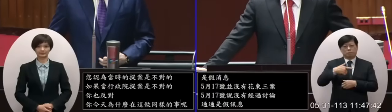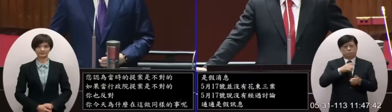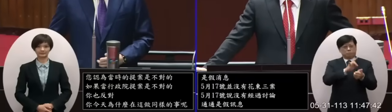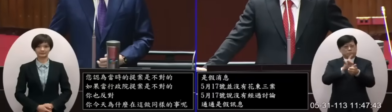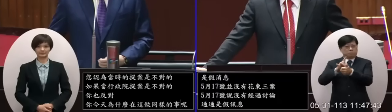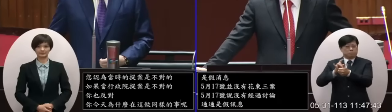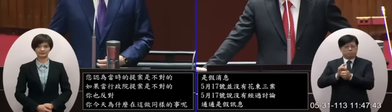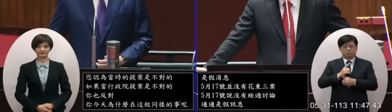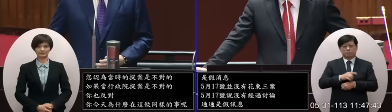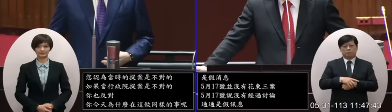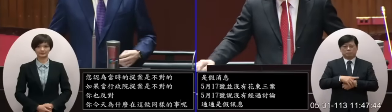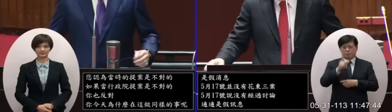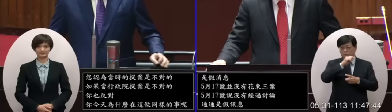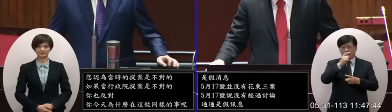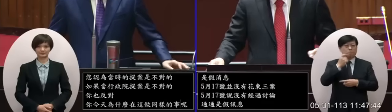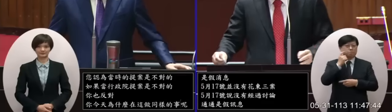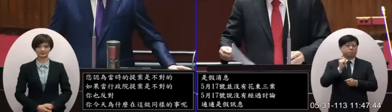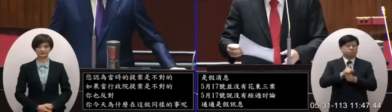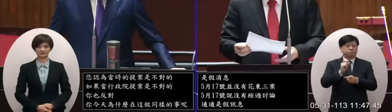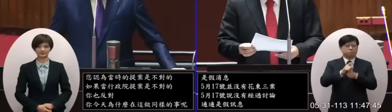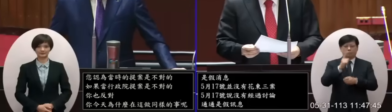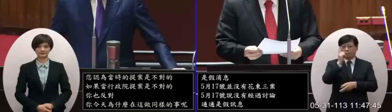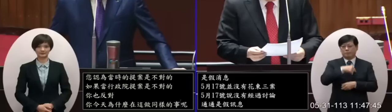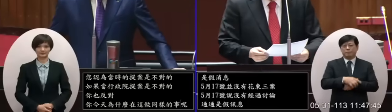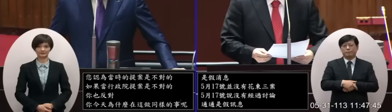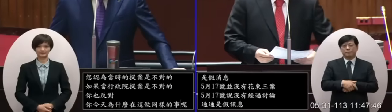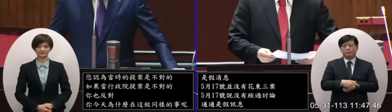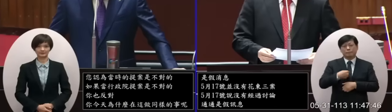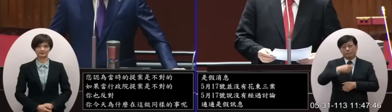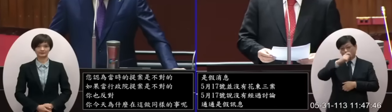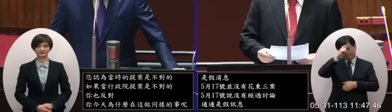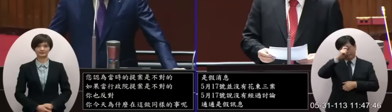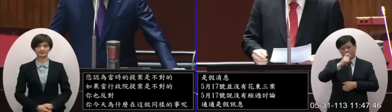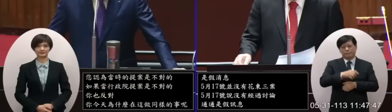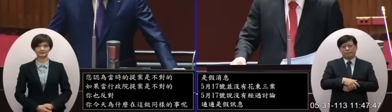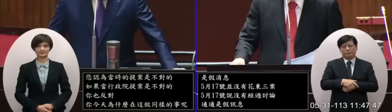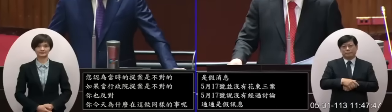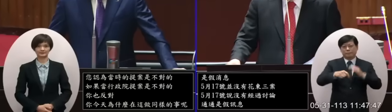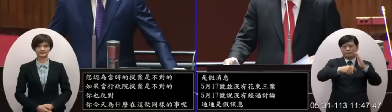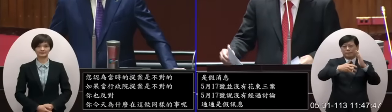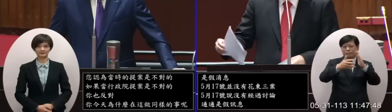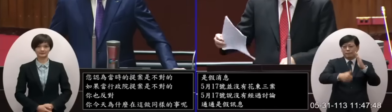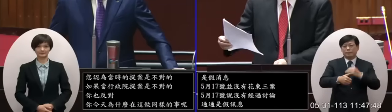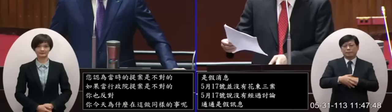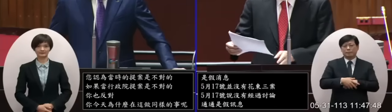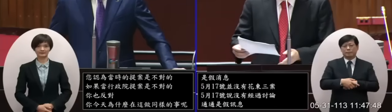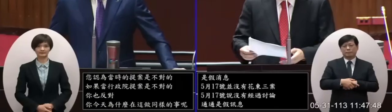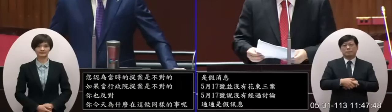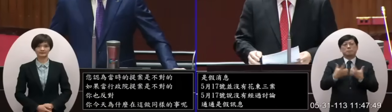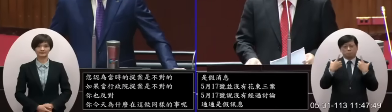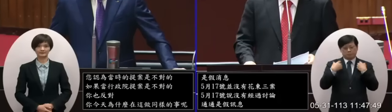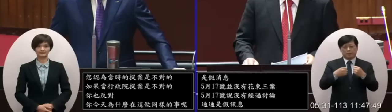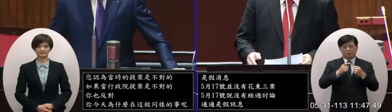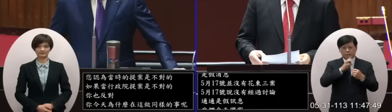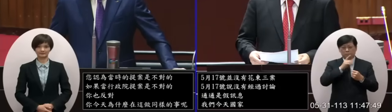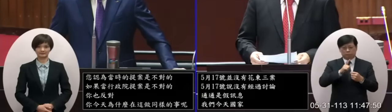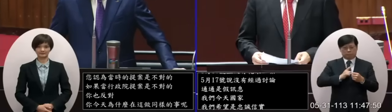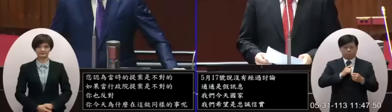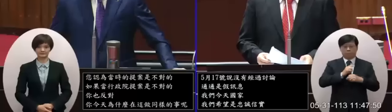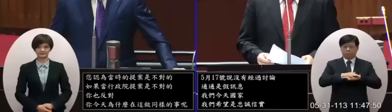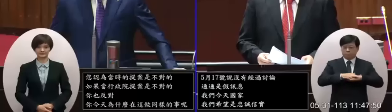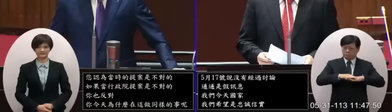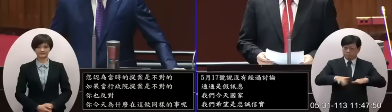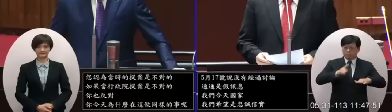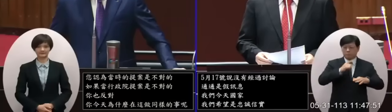骗治国、谎言台湾。希望院长要秉持和善的心